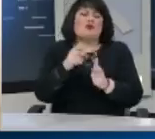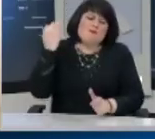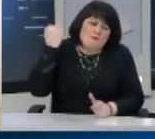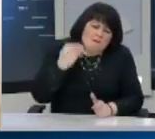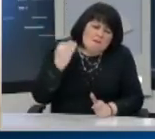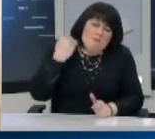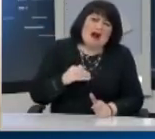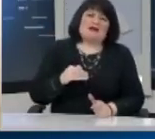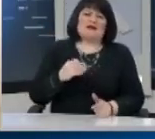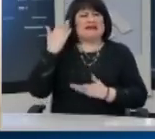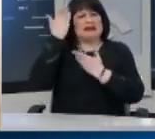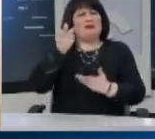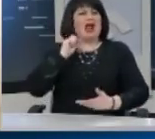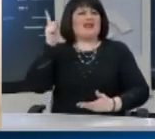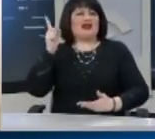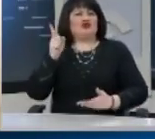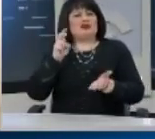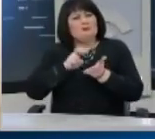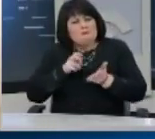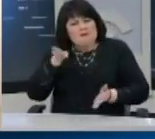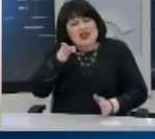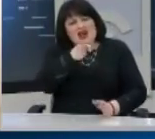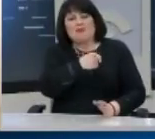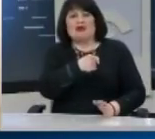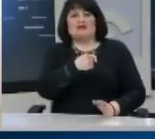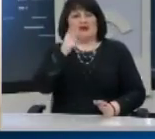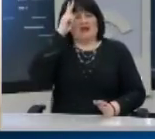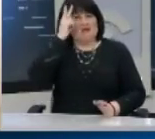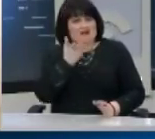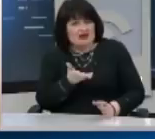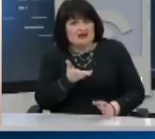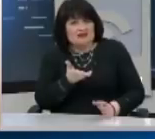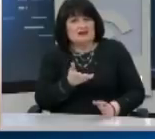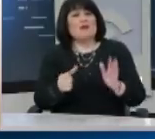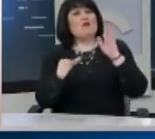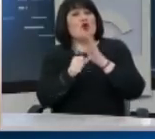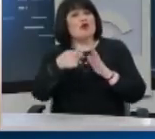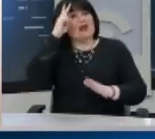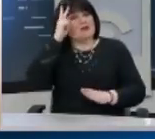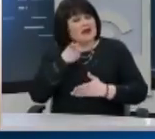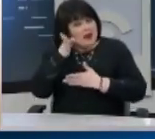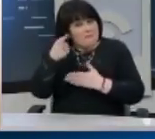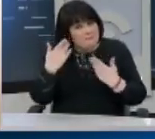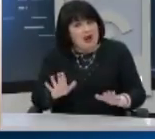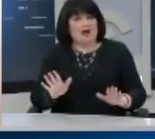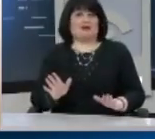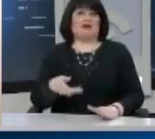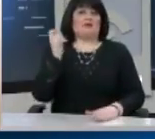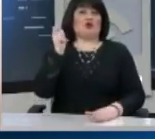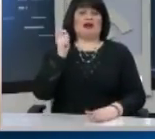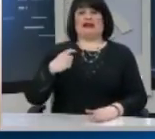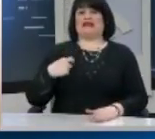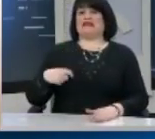τιμητικές εκδηλώσεις πρέσβης της γερμανίας πρόεδροι της γερμανίας πολιτικά